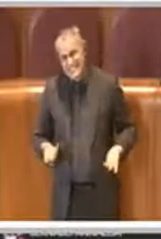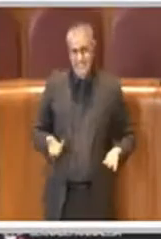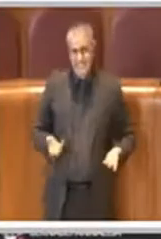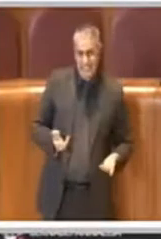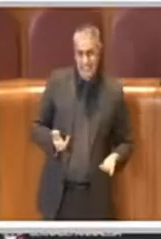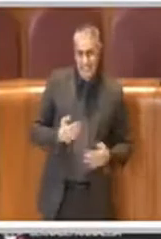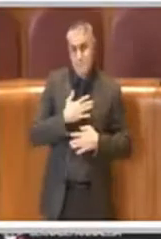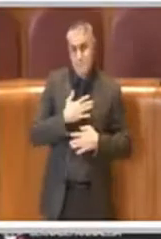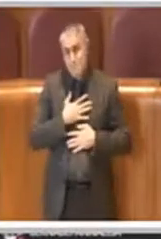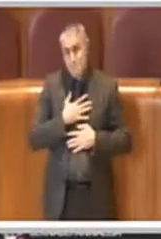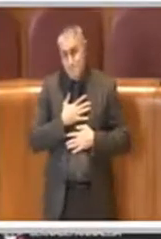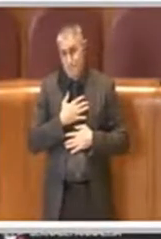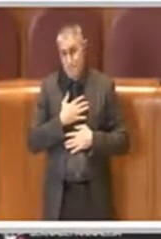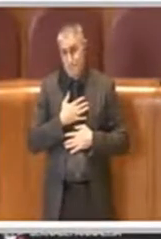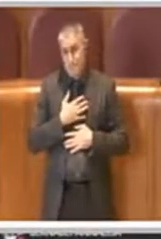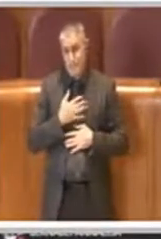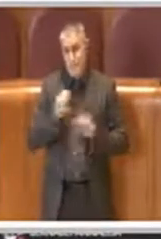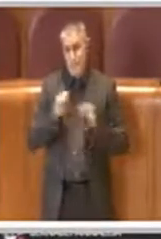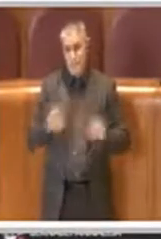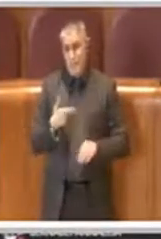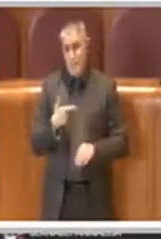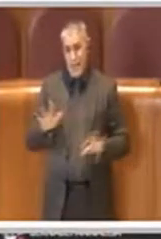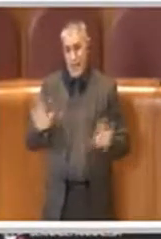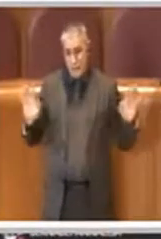qualcosa che mi auguro